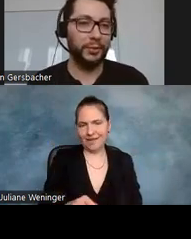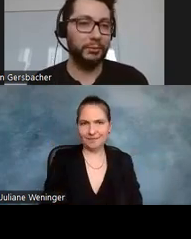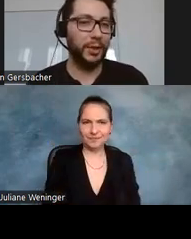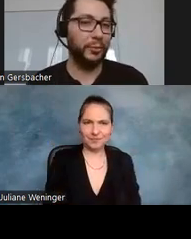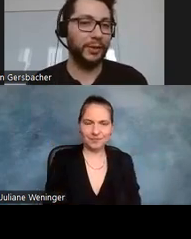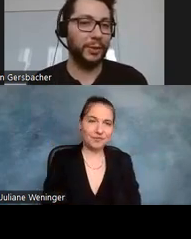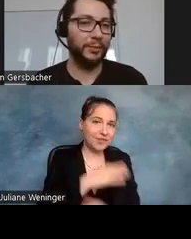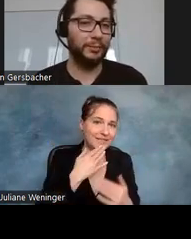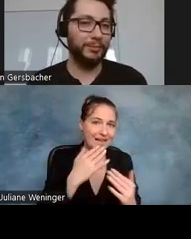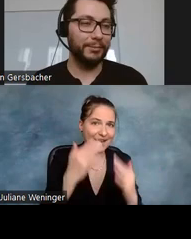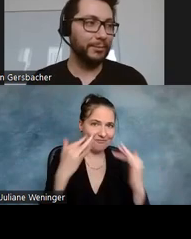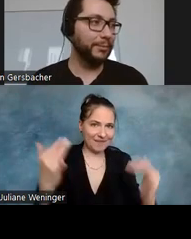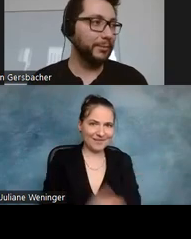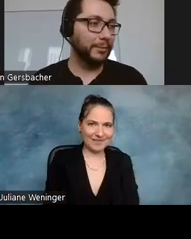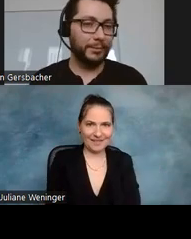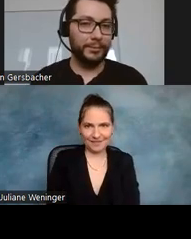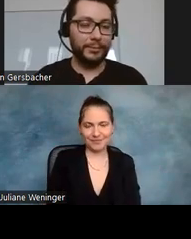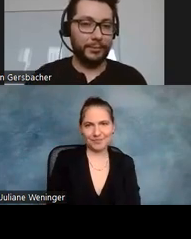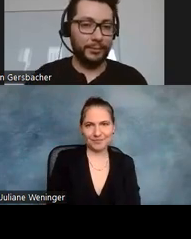danke für die Aufmerksamkeit.